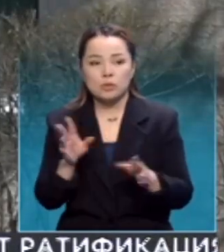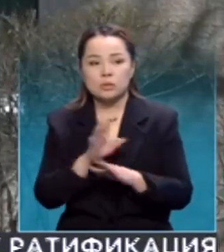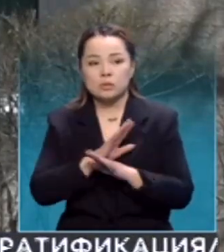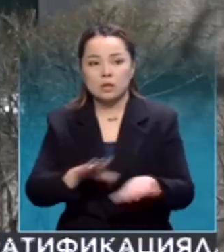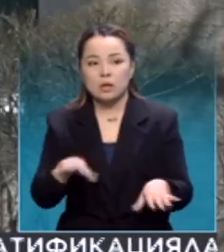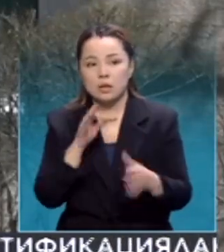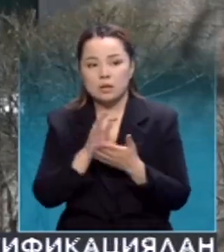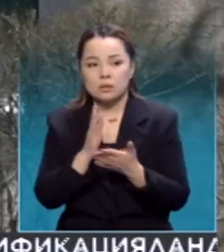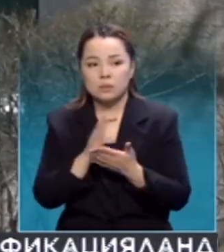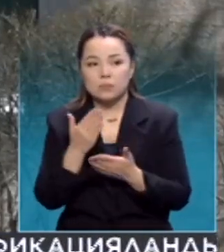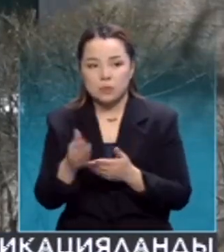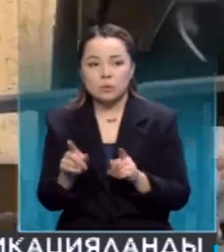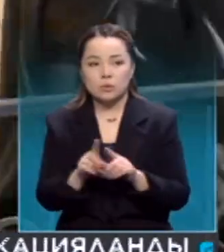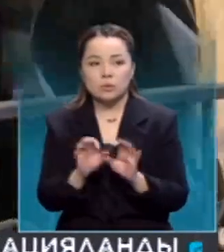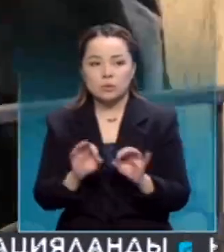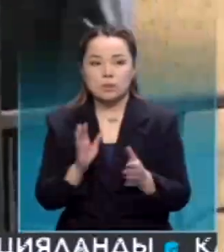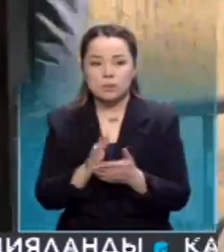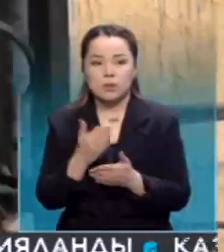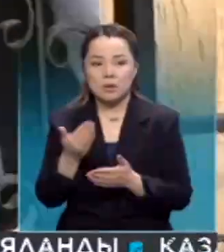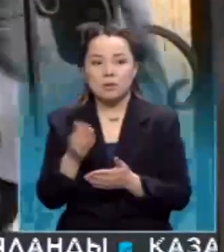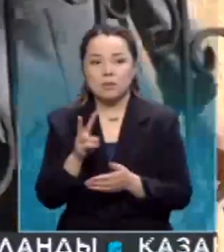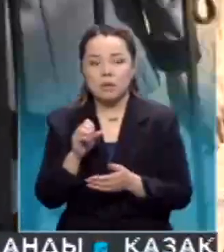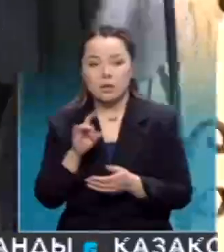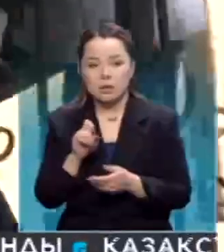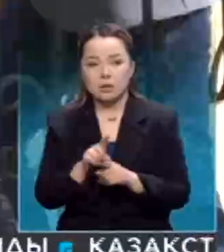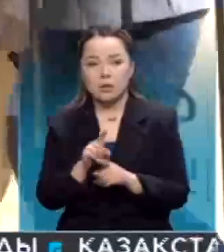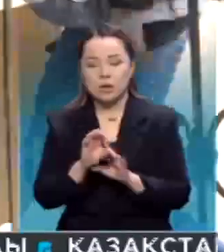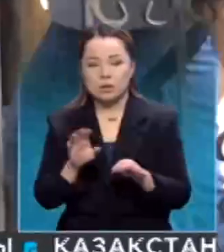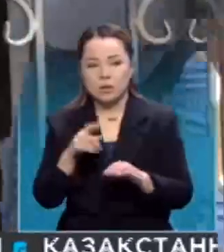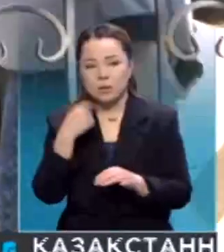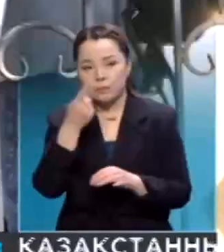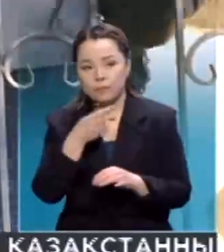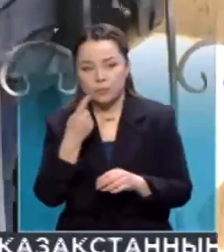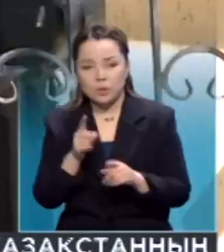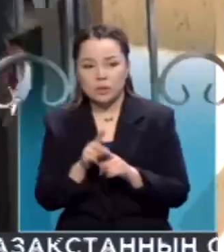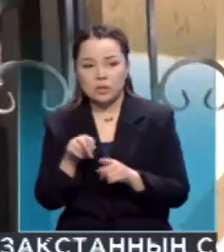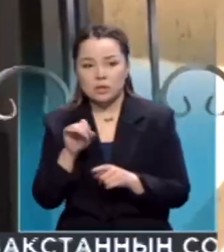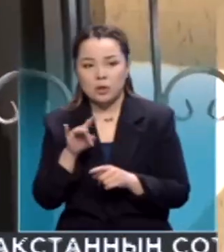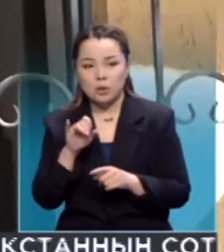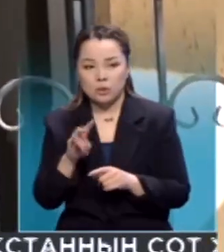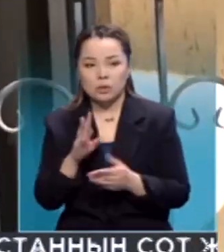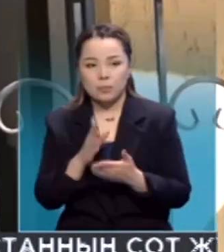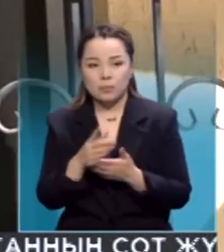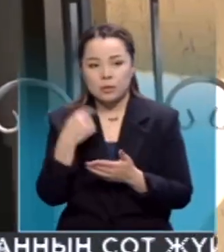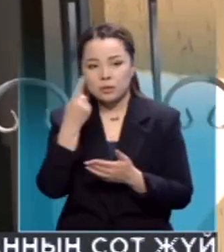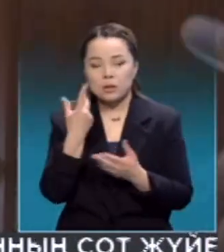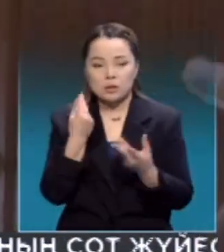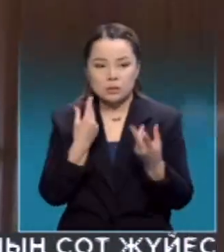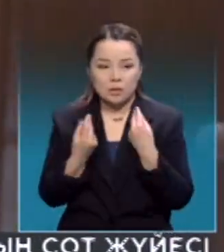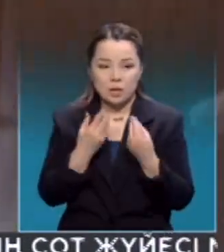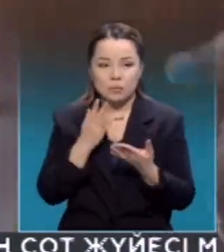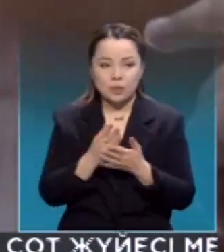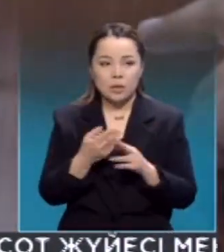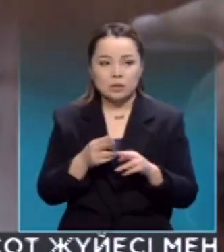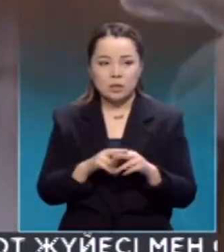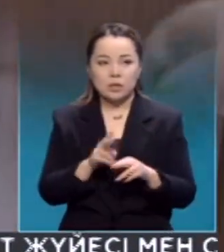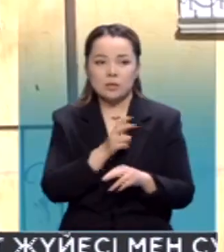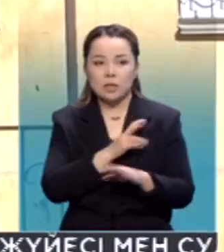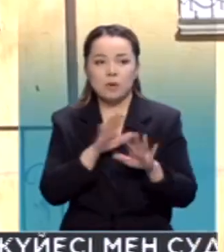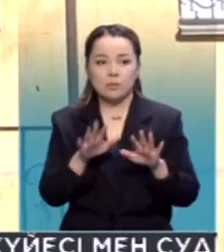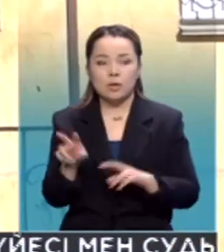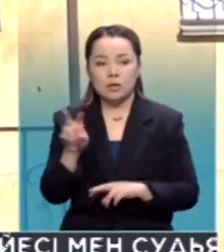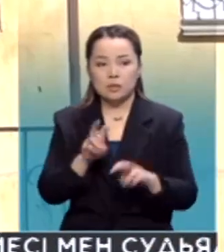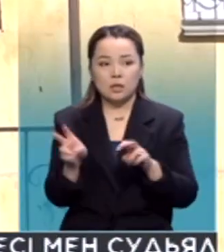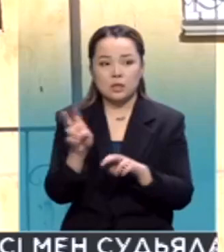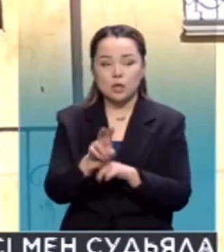болмаған. Дейді. Майраның айтуынша, косметолог оның бетіне гиалурон деп аталатын препарат еккен. Косметологты іздеп клиникасына